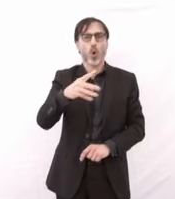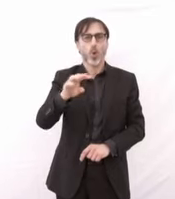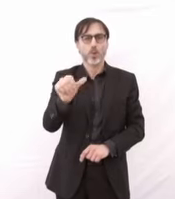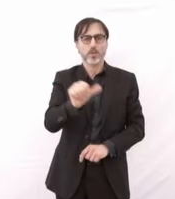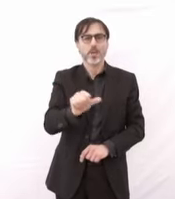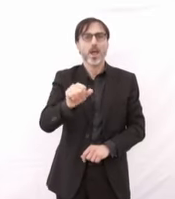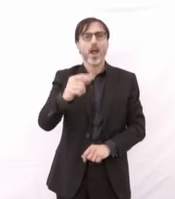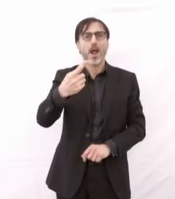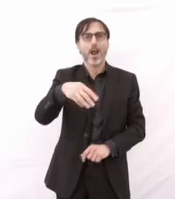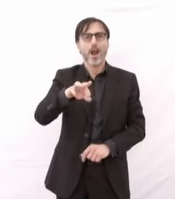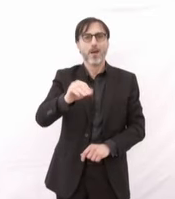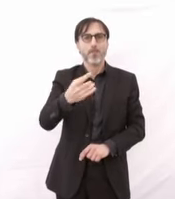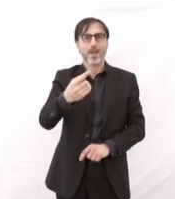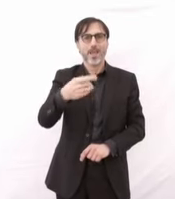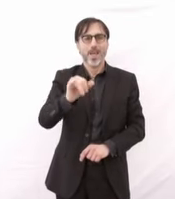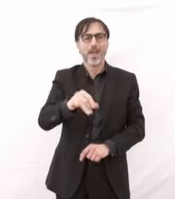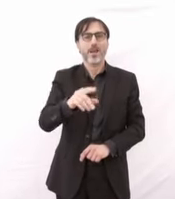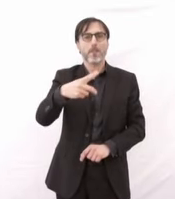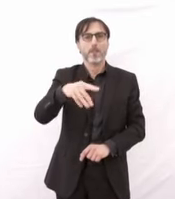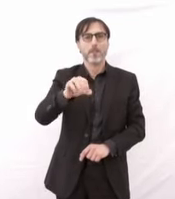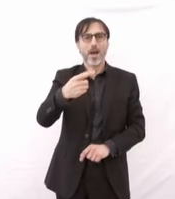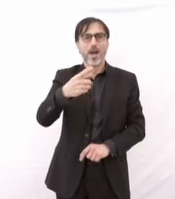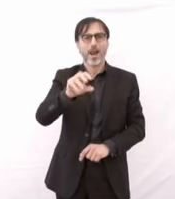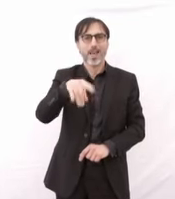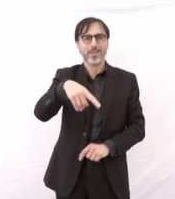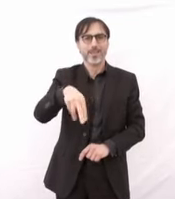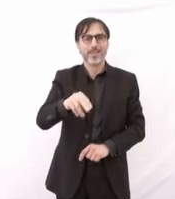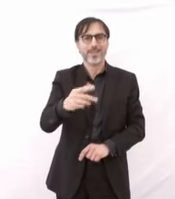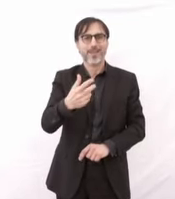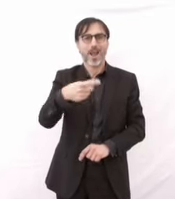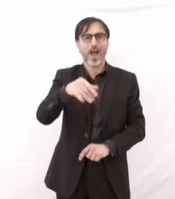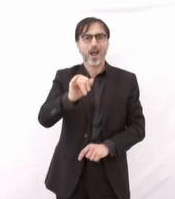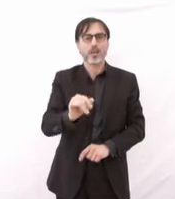Gabriele Palandrani, Giovan Battista Aloe,